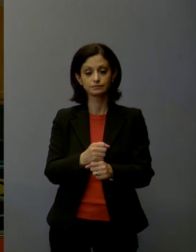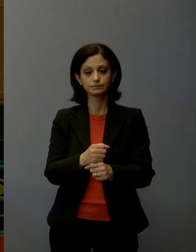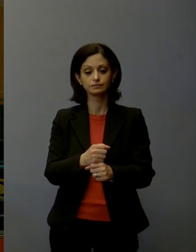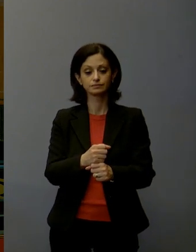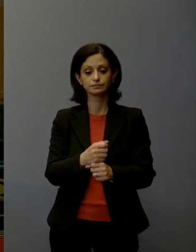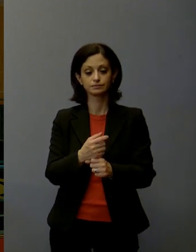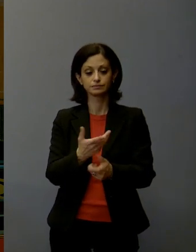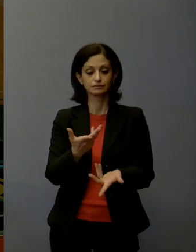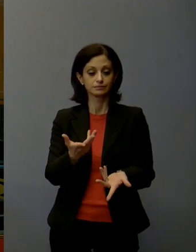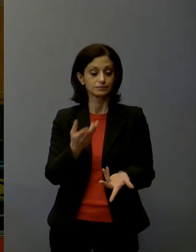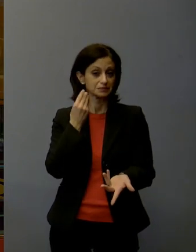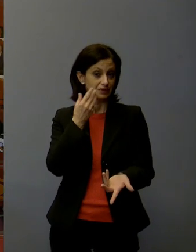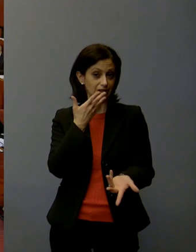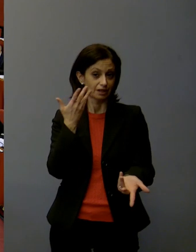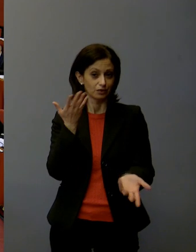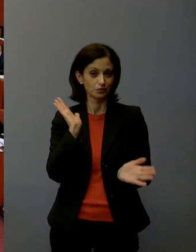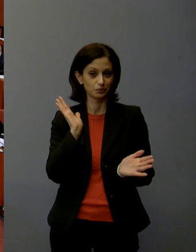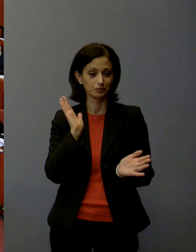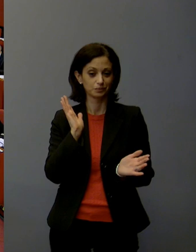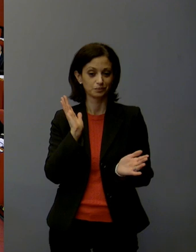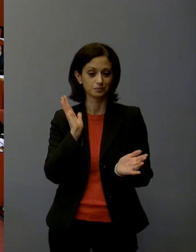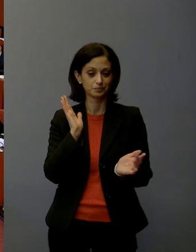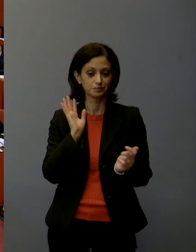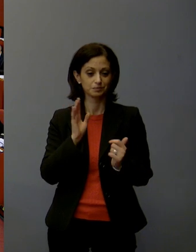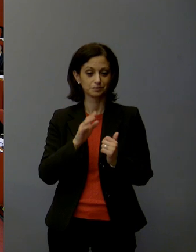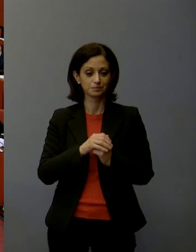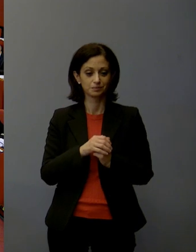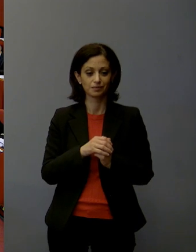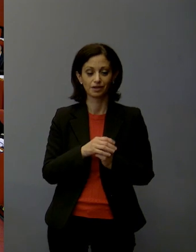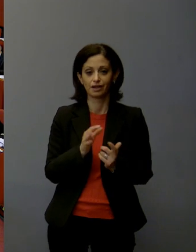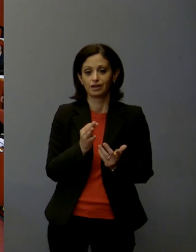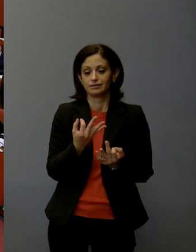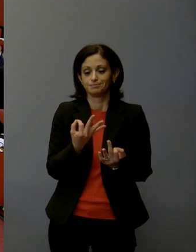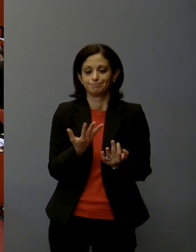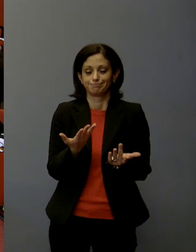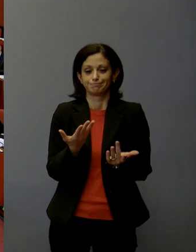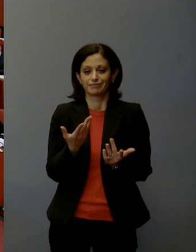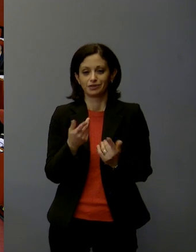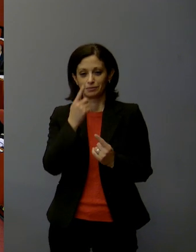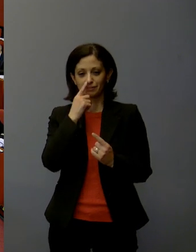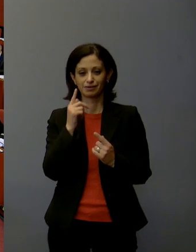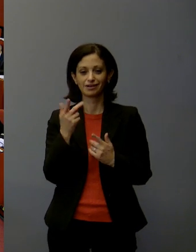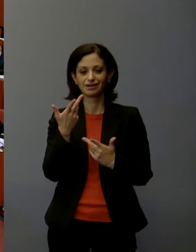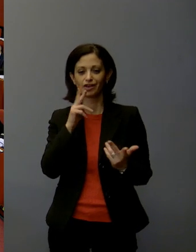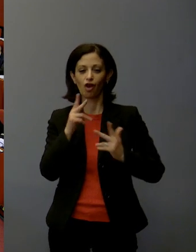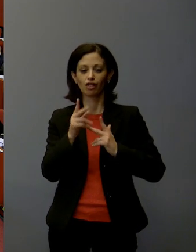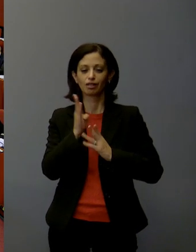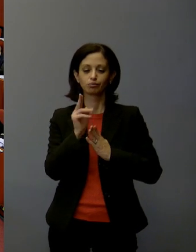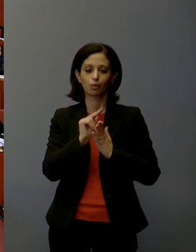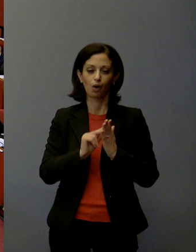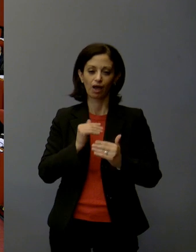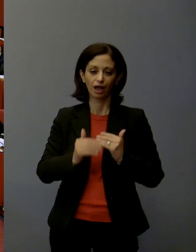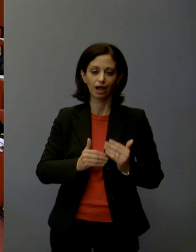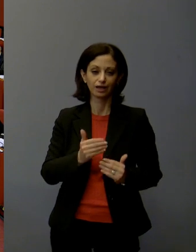è un parere è chiaro Sì delle due l'una Nel senso che la lotta la burocrazia che sappiamo